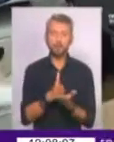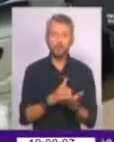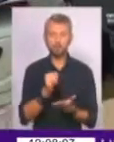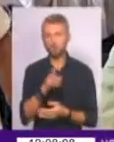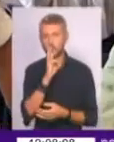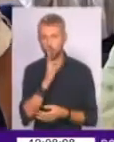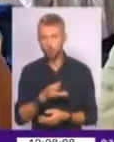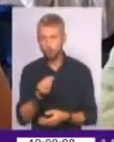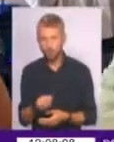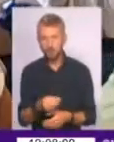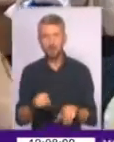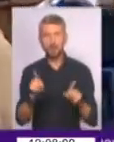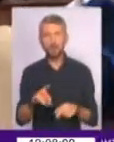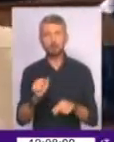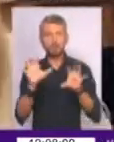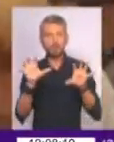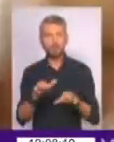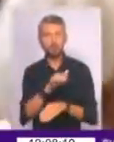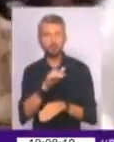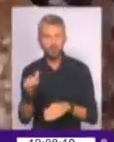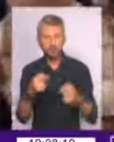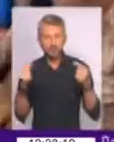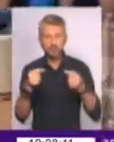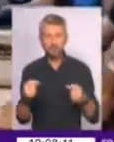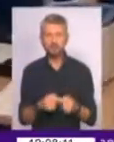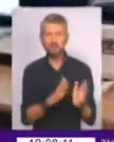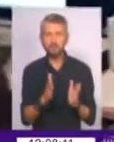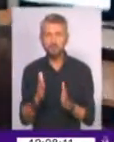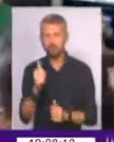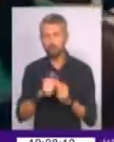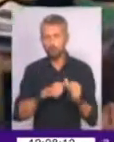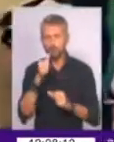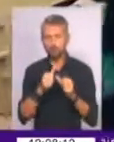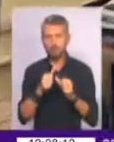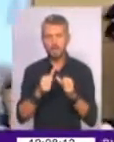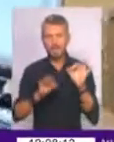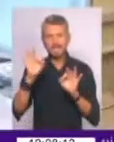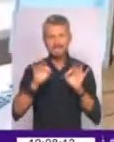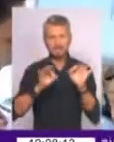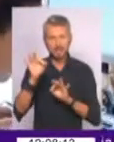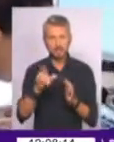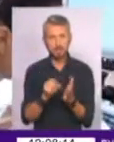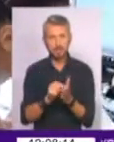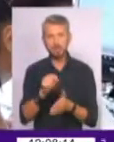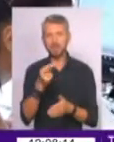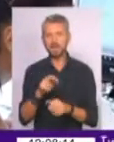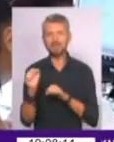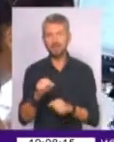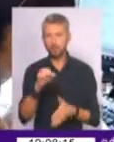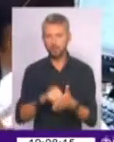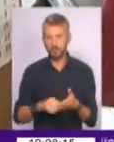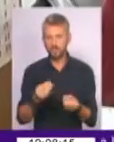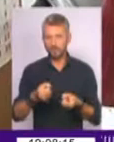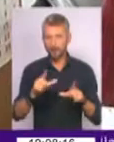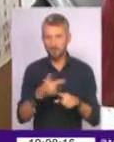заробітної плати. Також на законодавчому рівні визначать механізм щорічної індексації пенсій для захисту від інфляції. Це не менш ніж